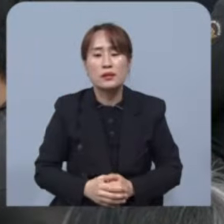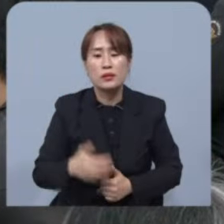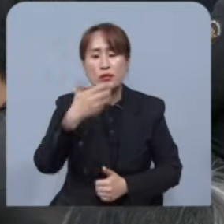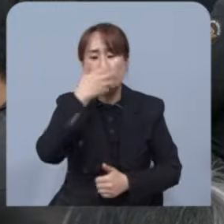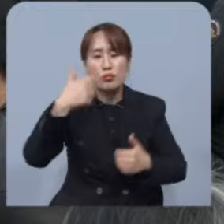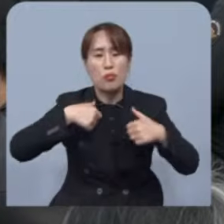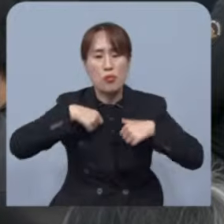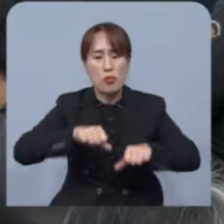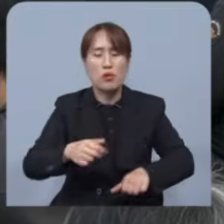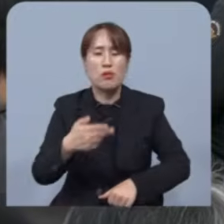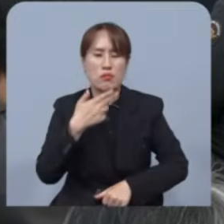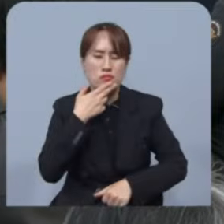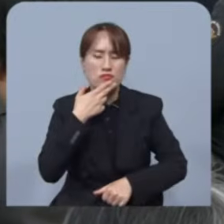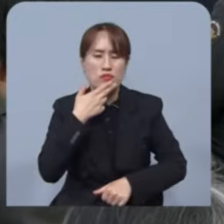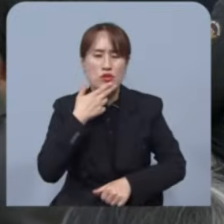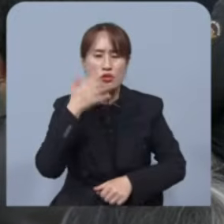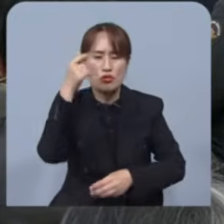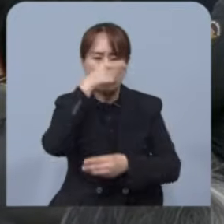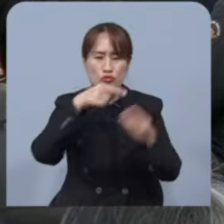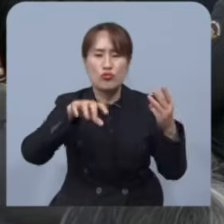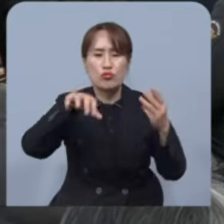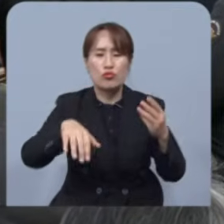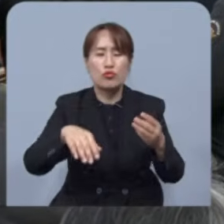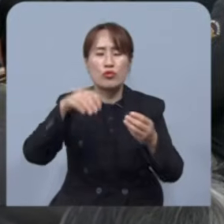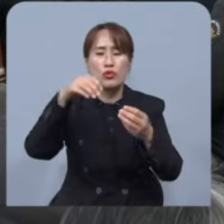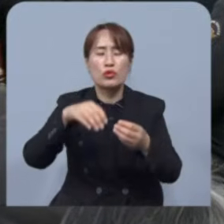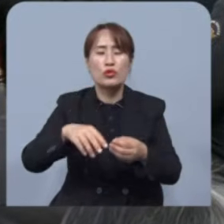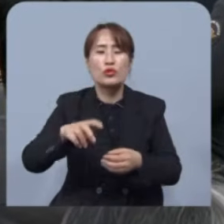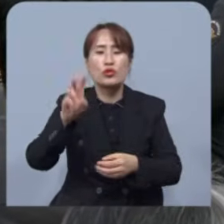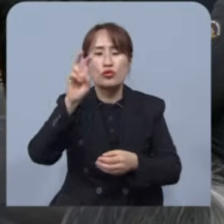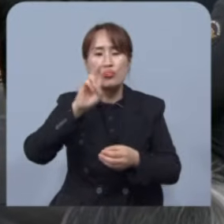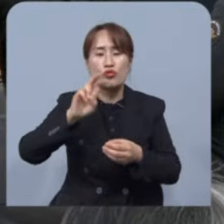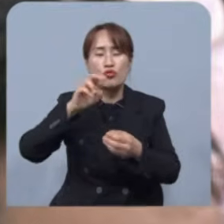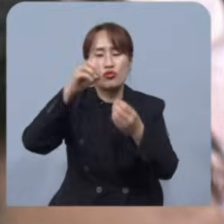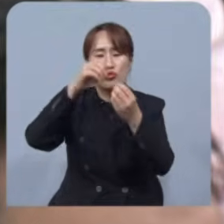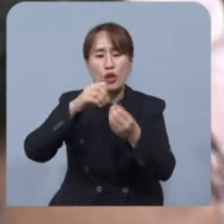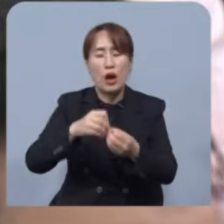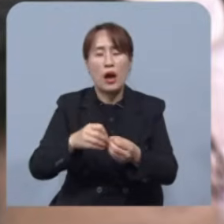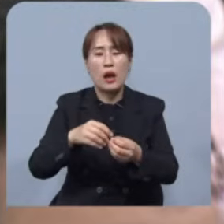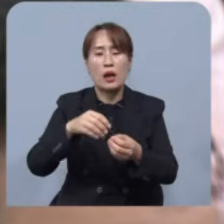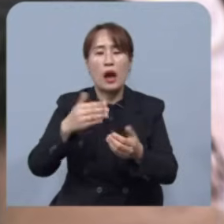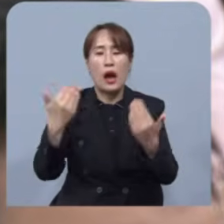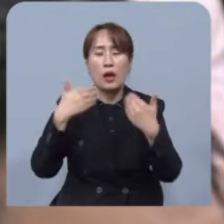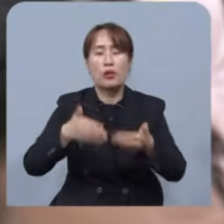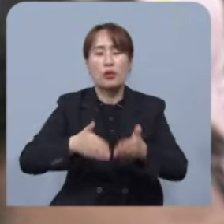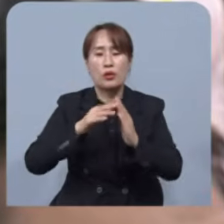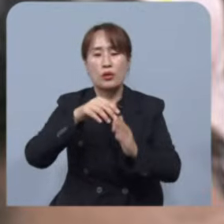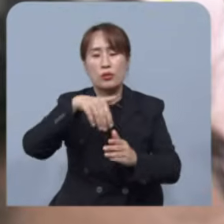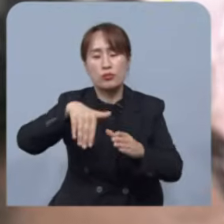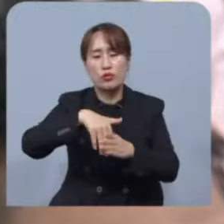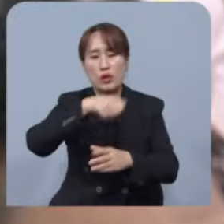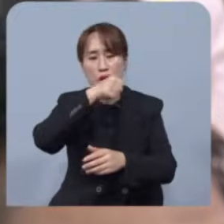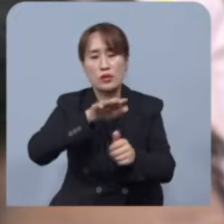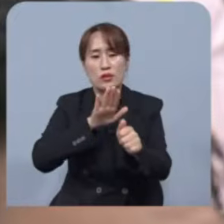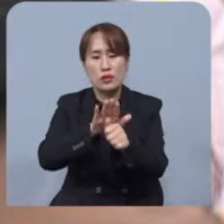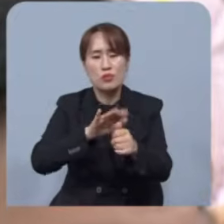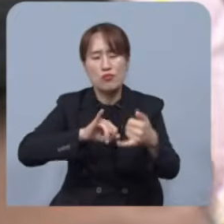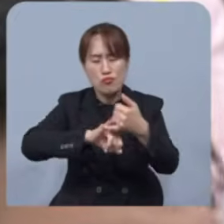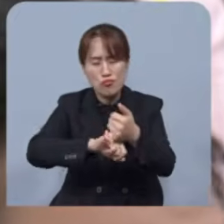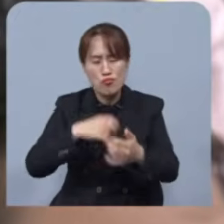꿈을 포기하지 않도록 충주에도 국악 전문학교 설립과 문화 예산 지원을 꼭